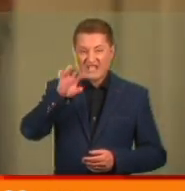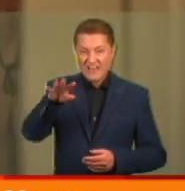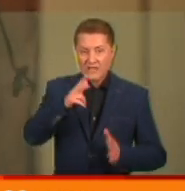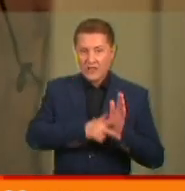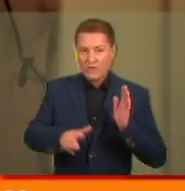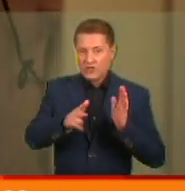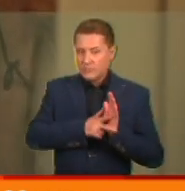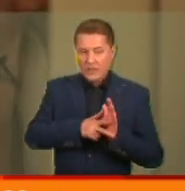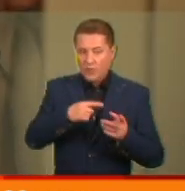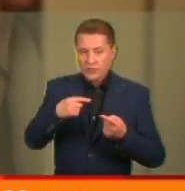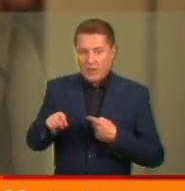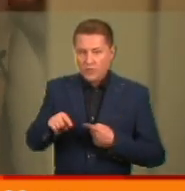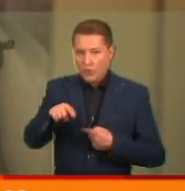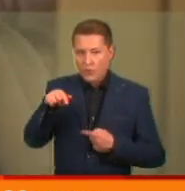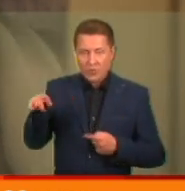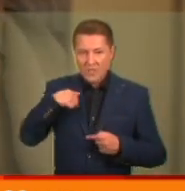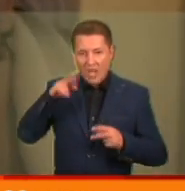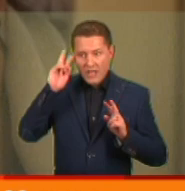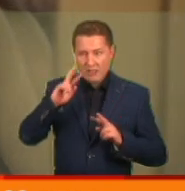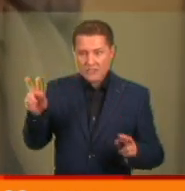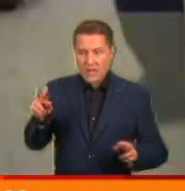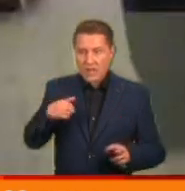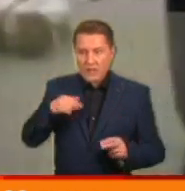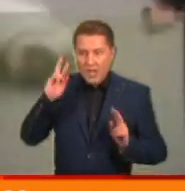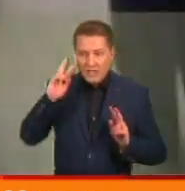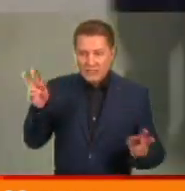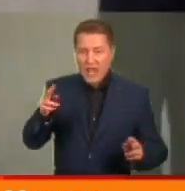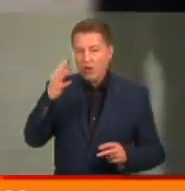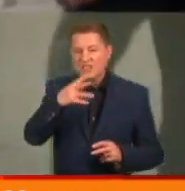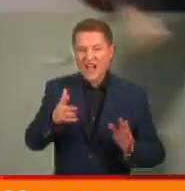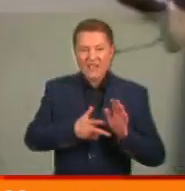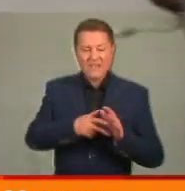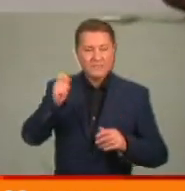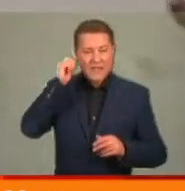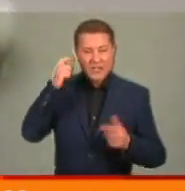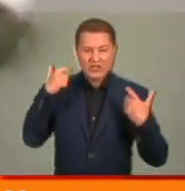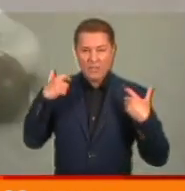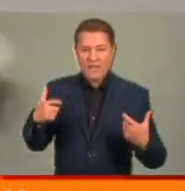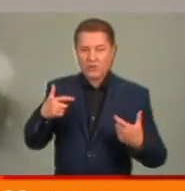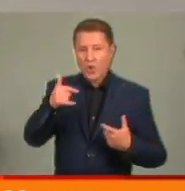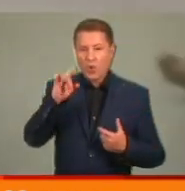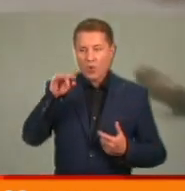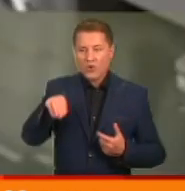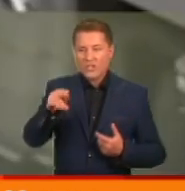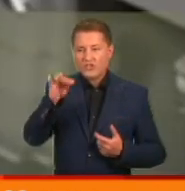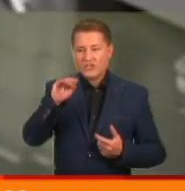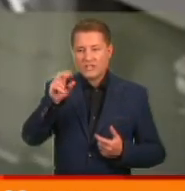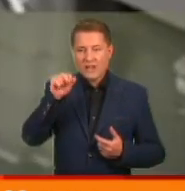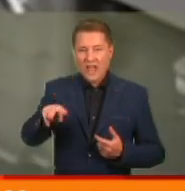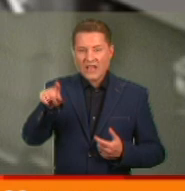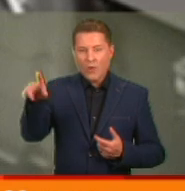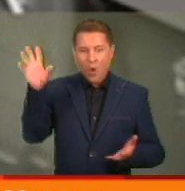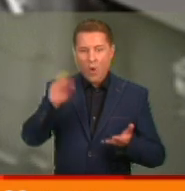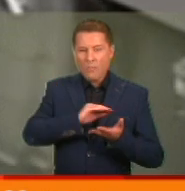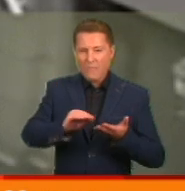я ж не знала. А когда это появилось? А я не в курсе дела. 48-річний полковник ГУР Олег Чикал. Його